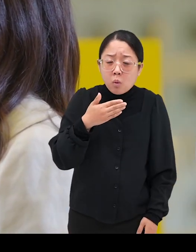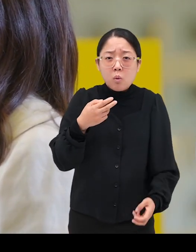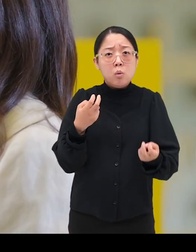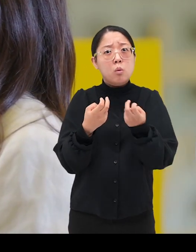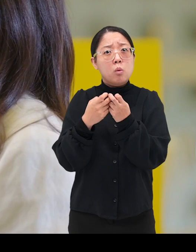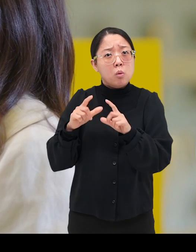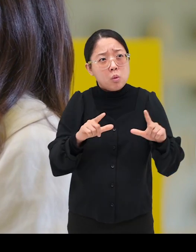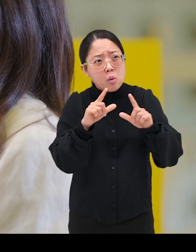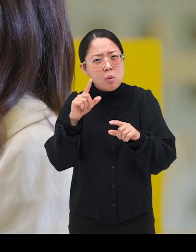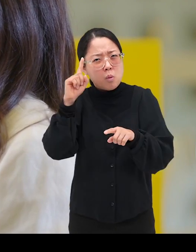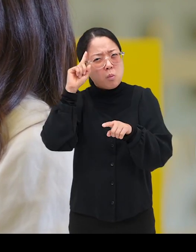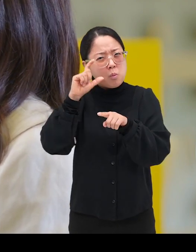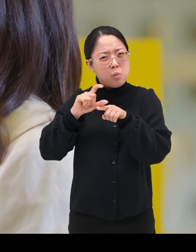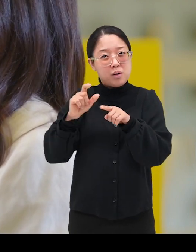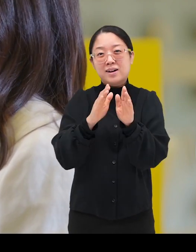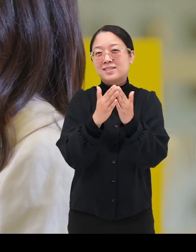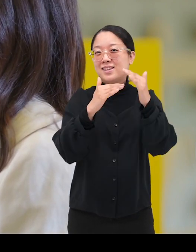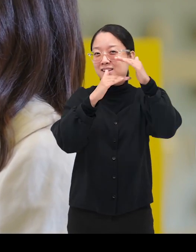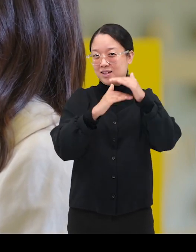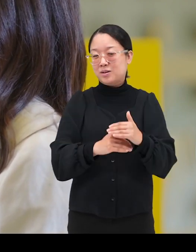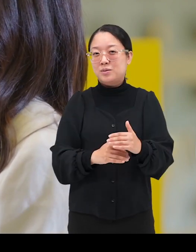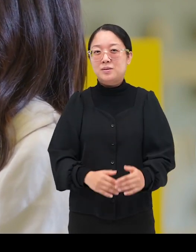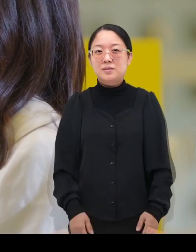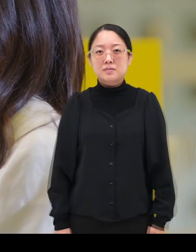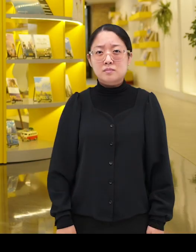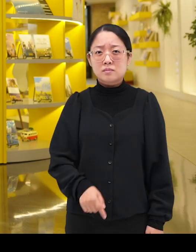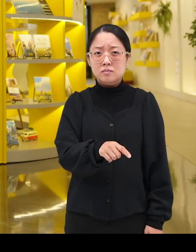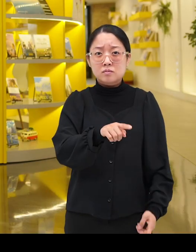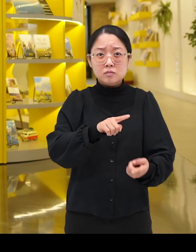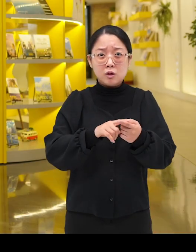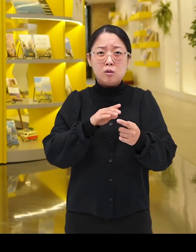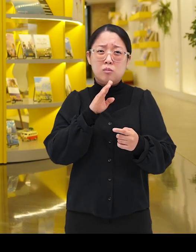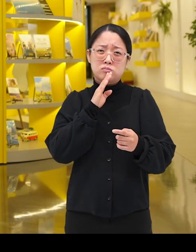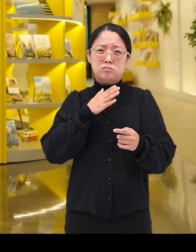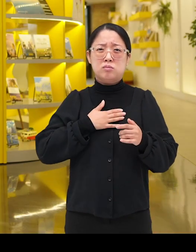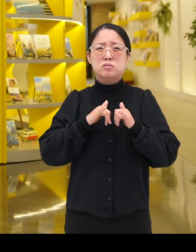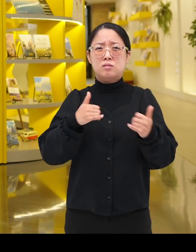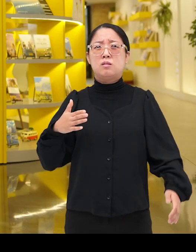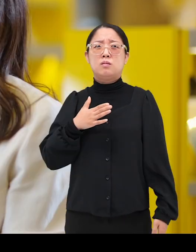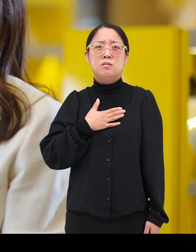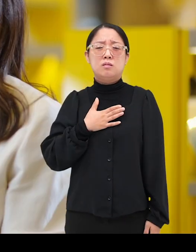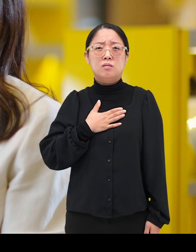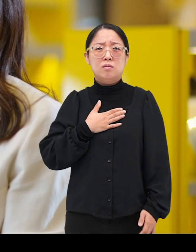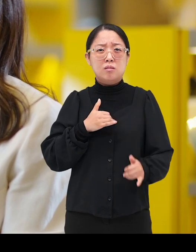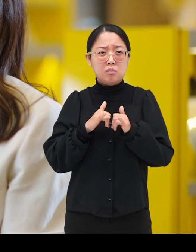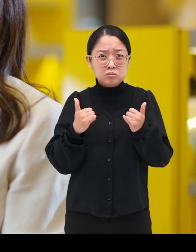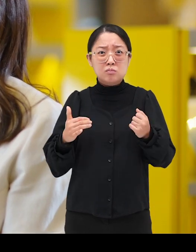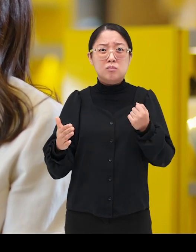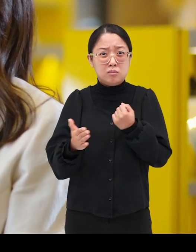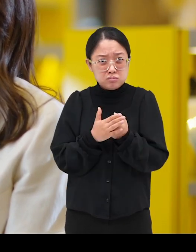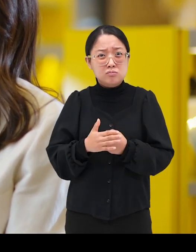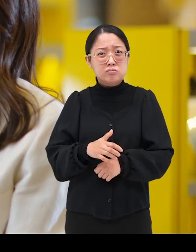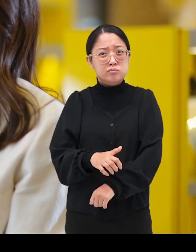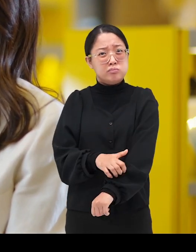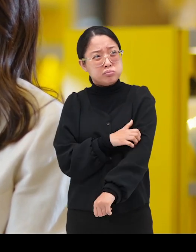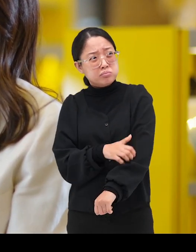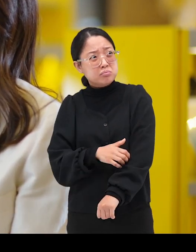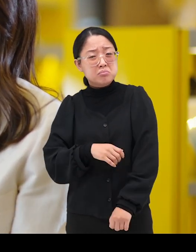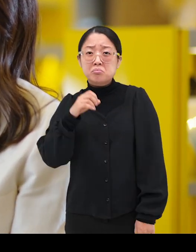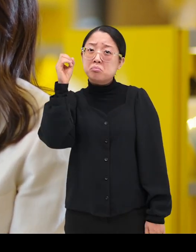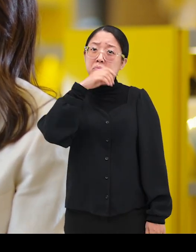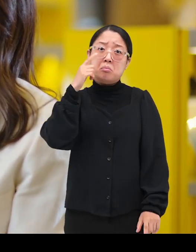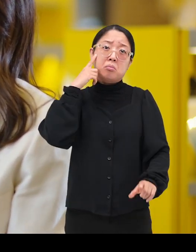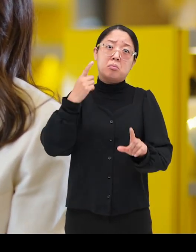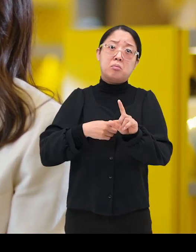어떻게 살아가야 할까라는 고민을 하게 하는 책이에요. 우리 인간은 잡식 동물이잖아요. 그럼에도 우리가 인간이기 때문에